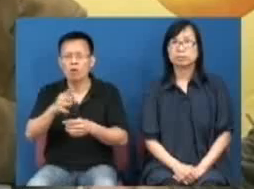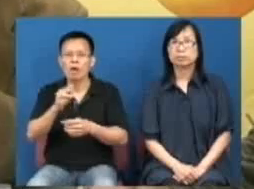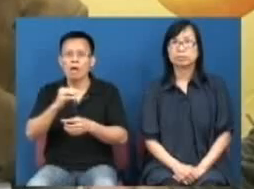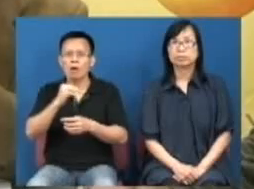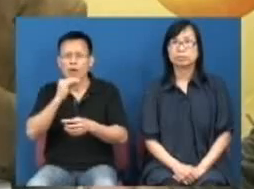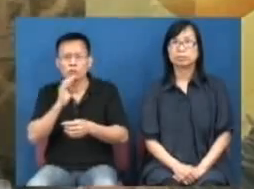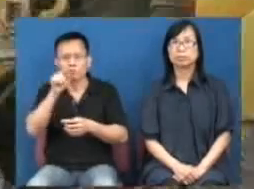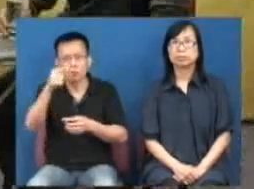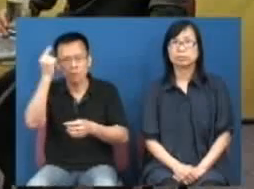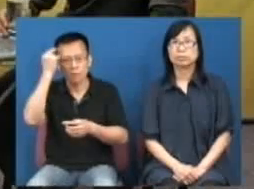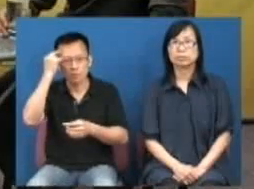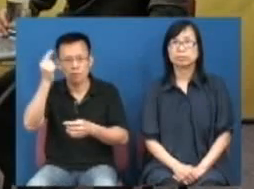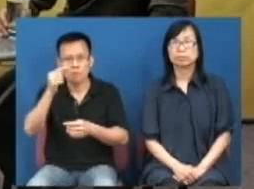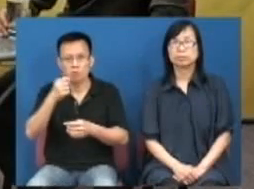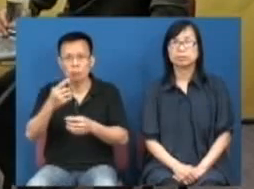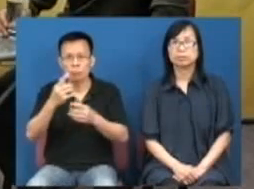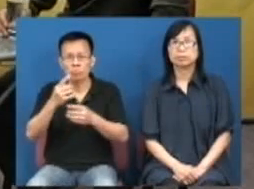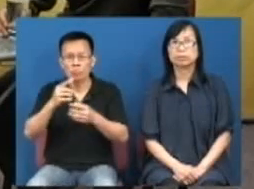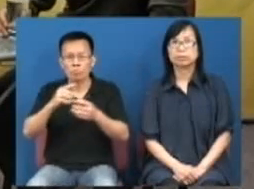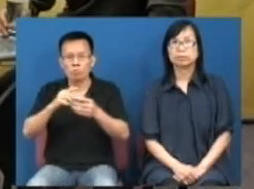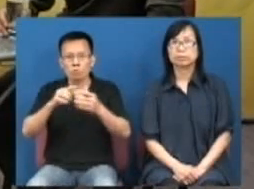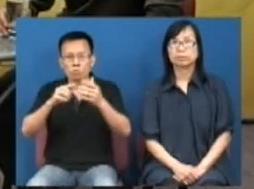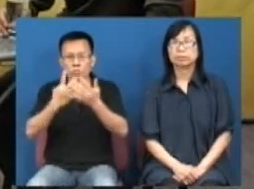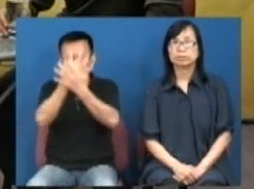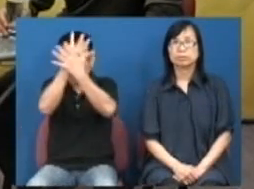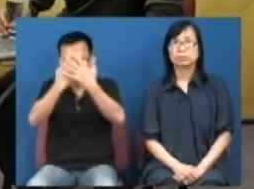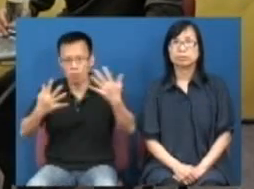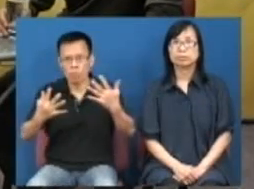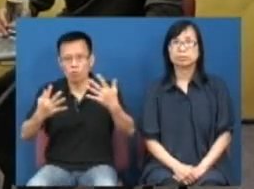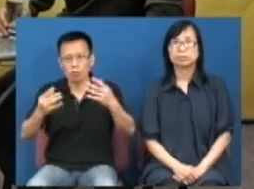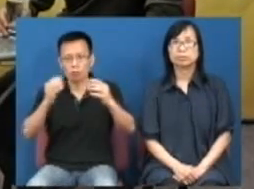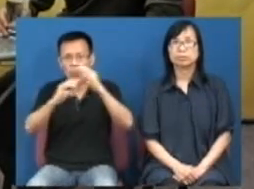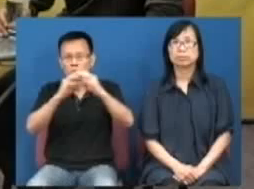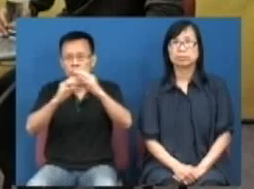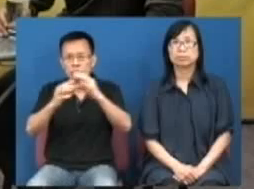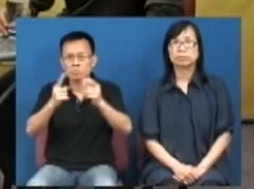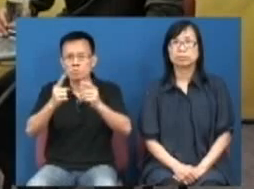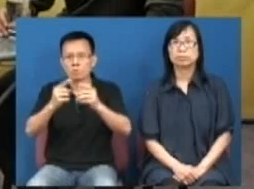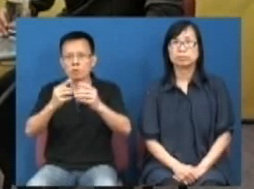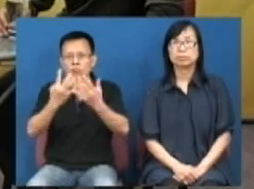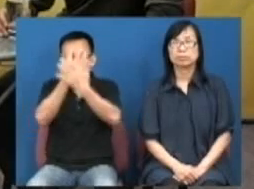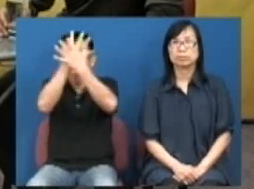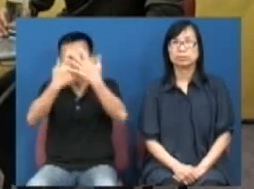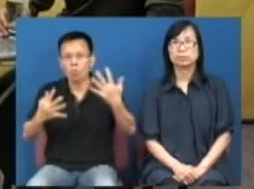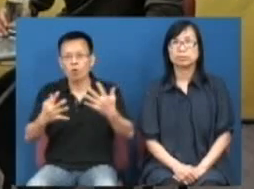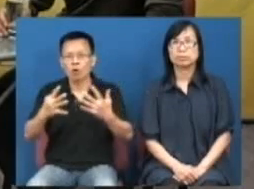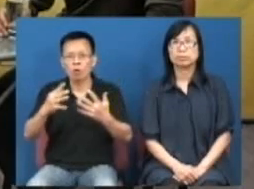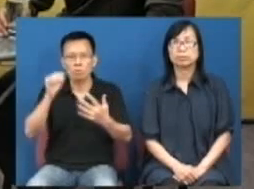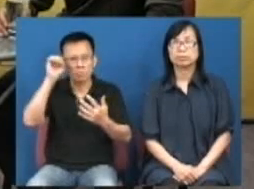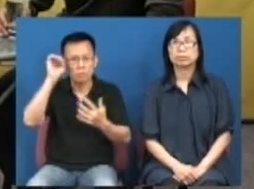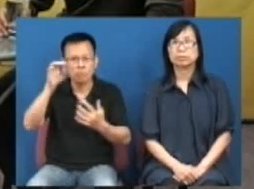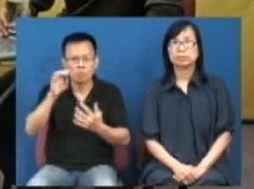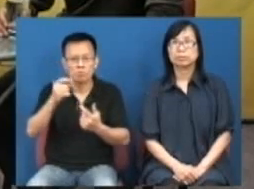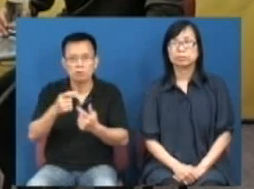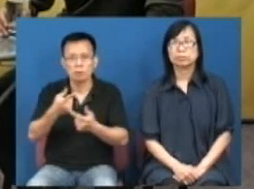識得係用互聯網同我哋大家去對話，喺互聯網上面去做諮詢嘅，你就應該隔離咧，